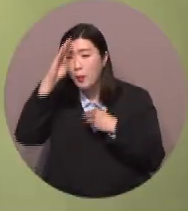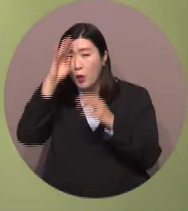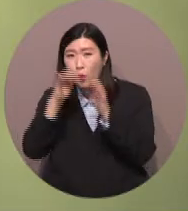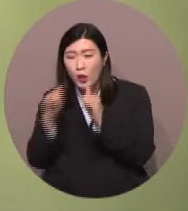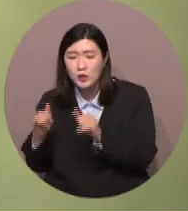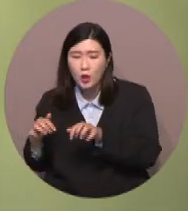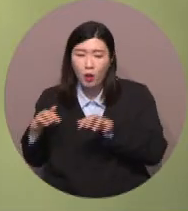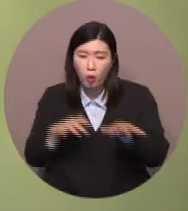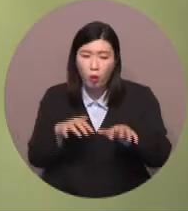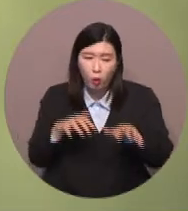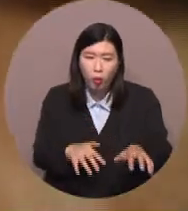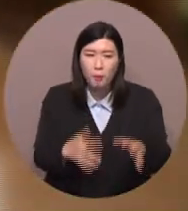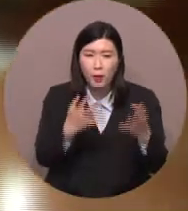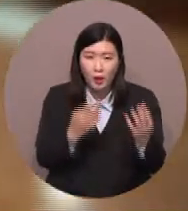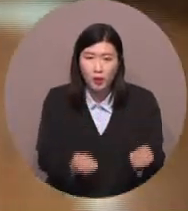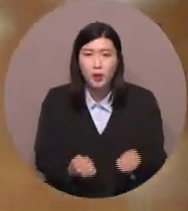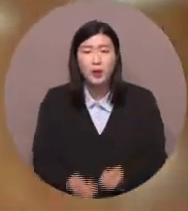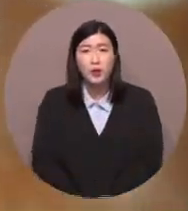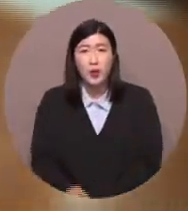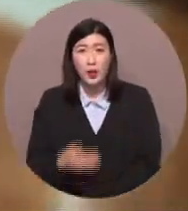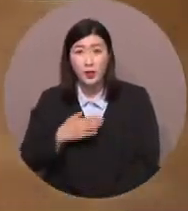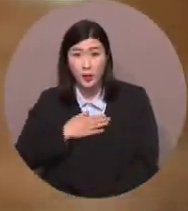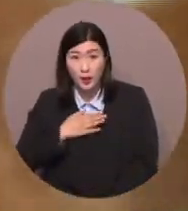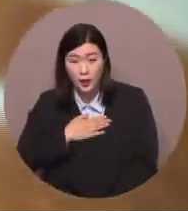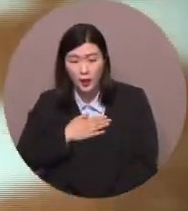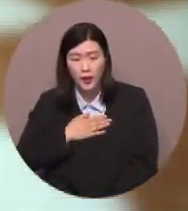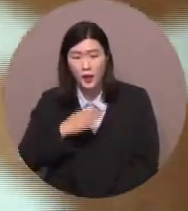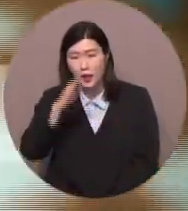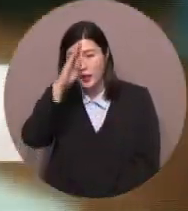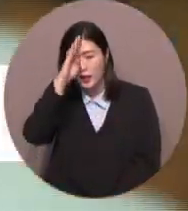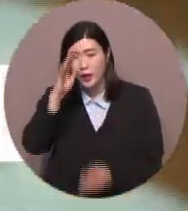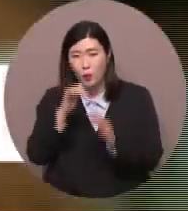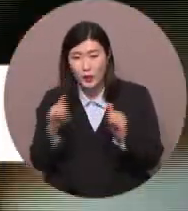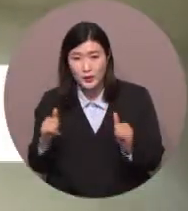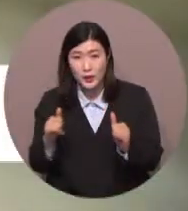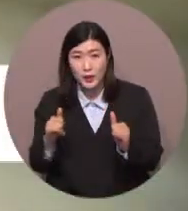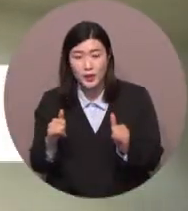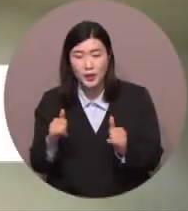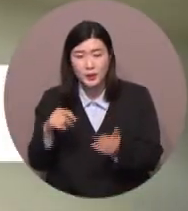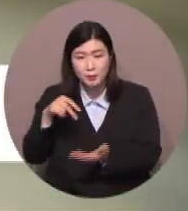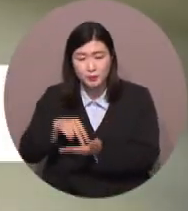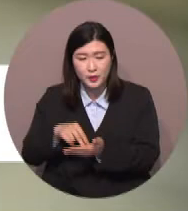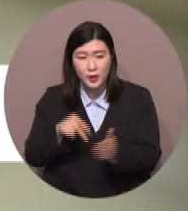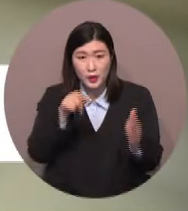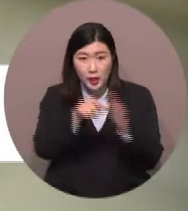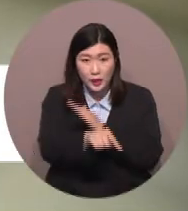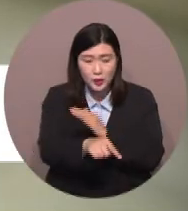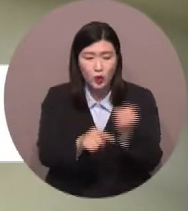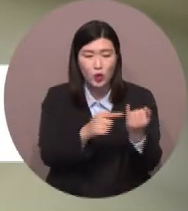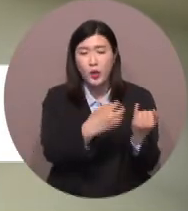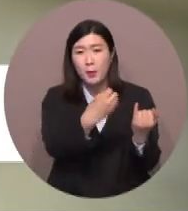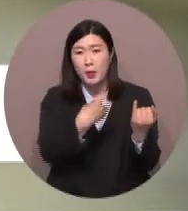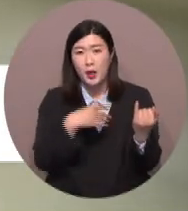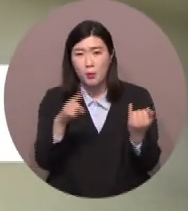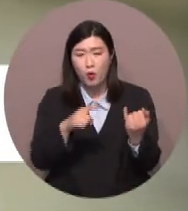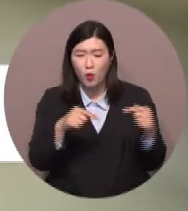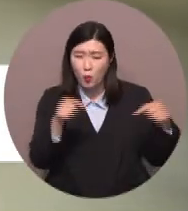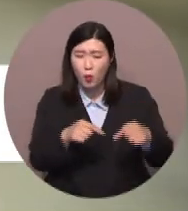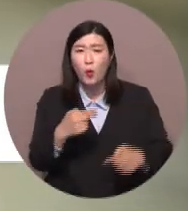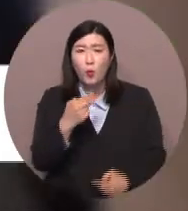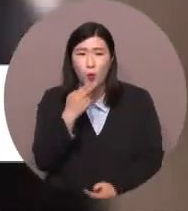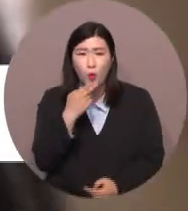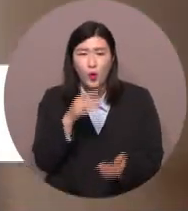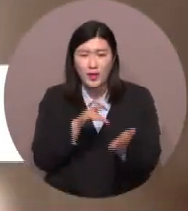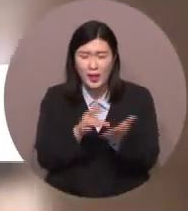성지로 불리는 곳입니다. 취재진이 직접 탈모 진료를 받으러 왔다고 하자 간호사는 대뜸 진단은 없고